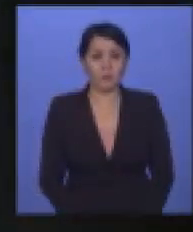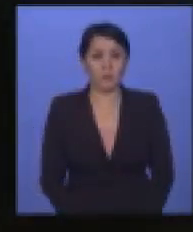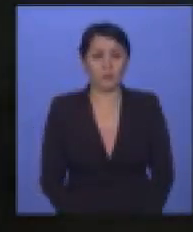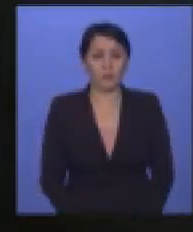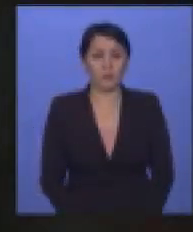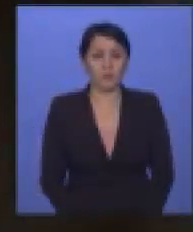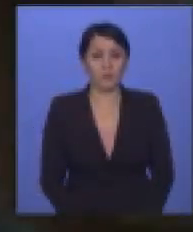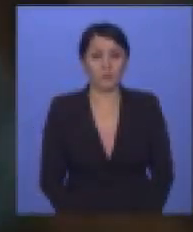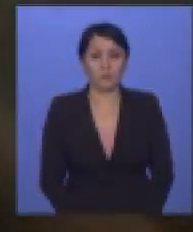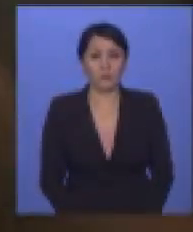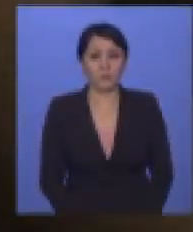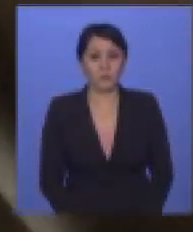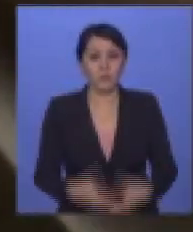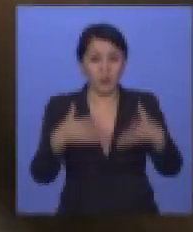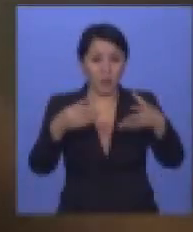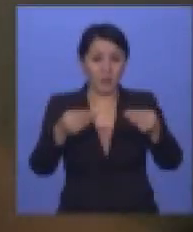свертки.